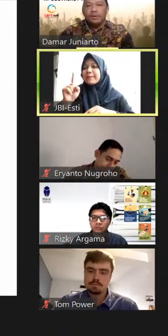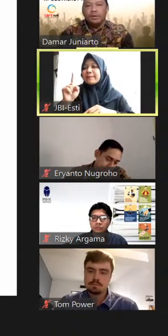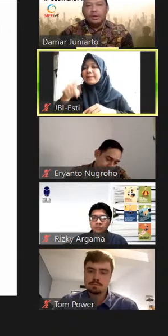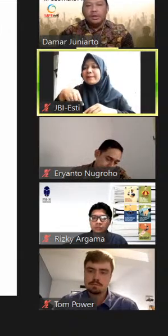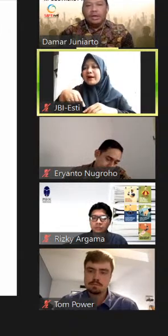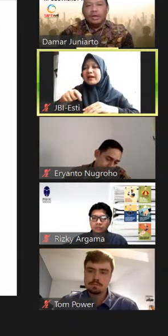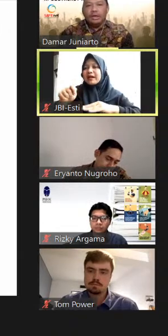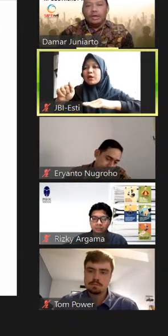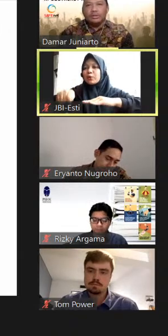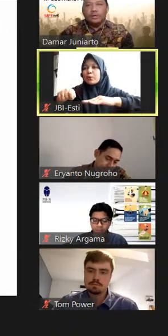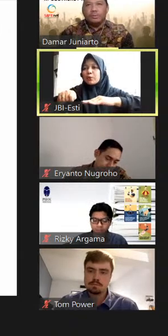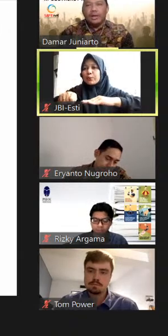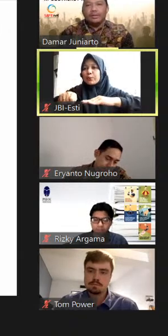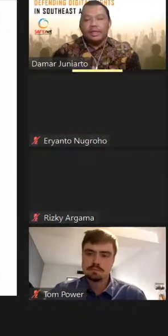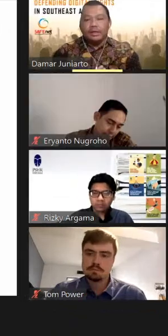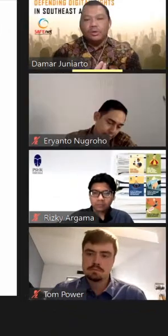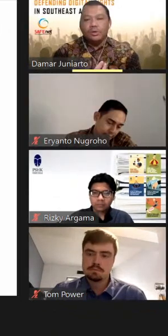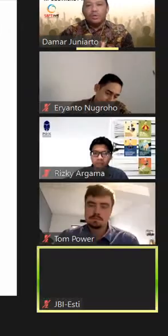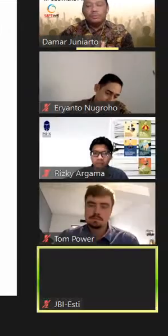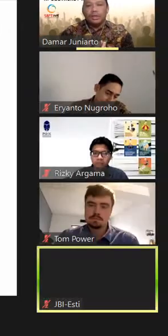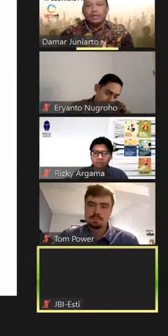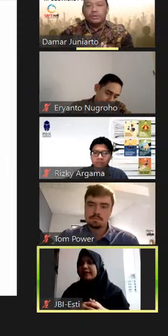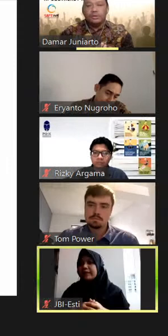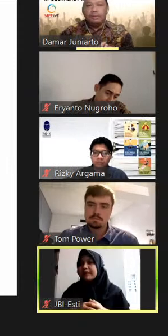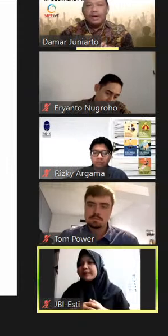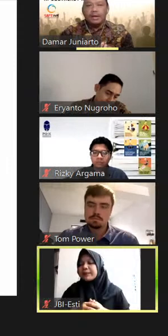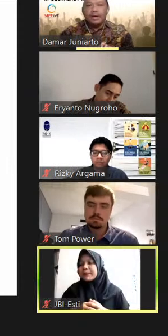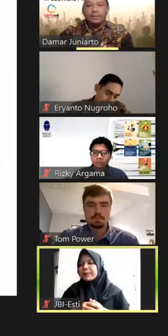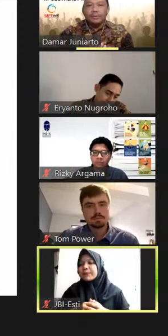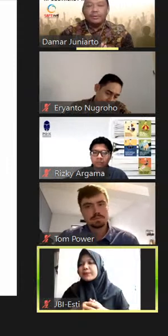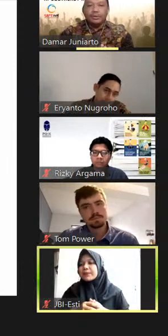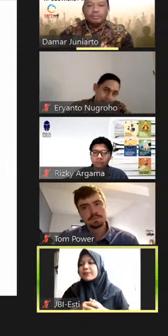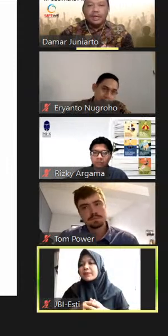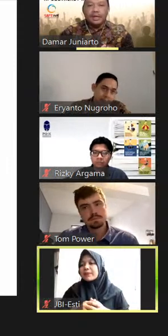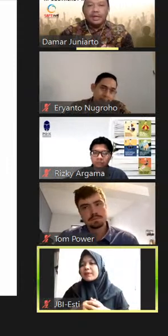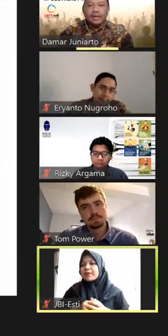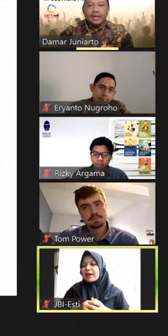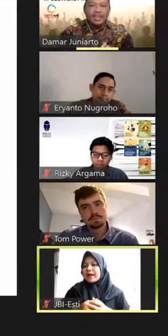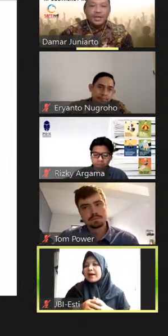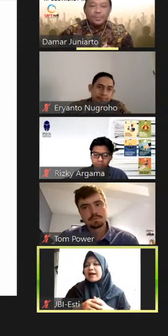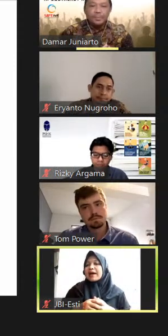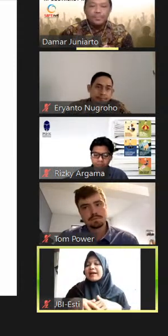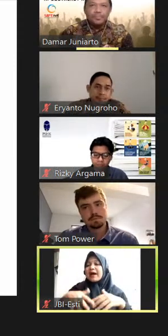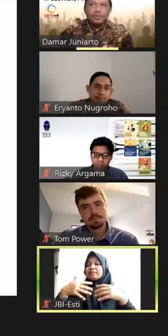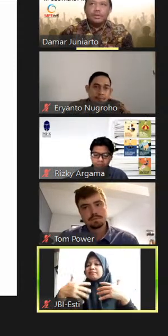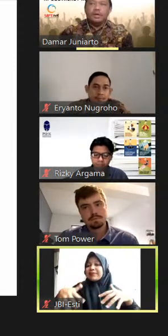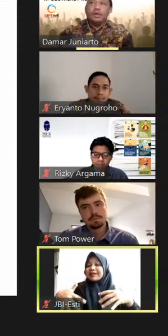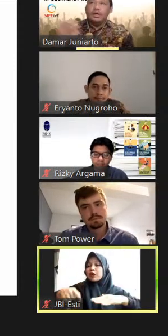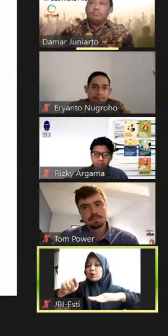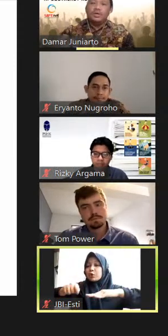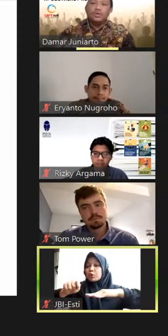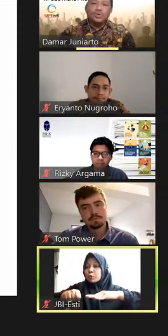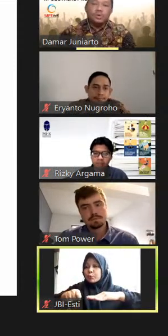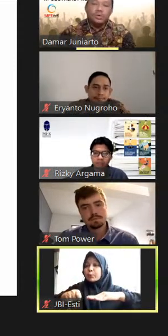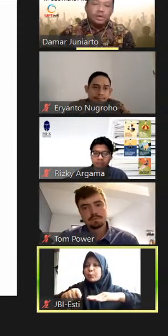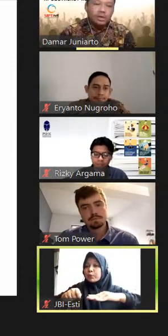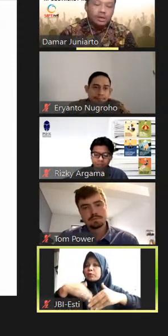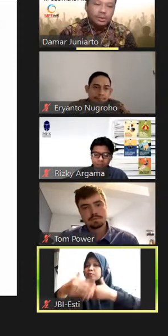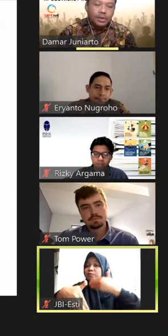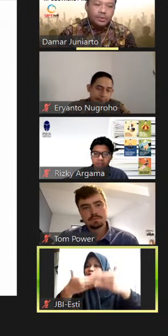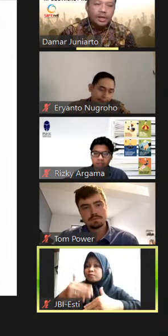law atau praktek hukum itu dipakai untuk menindak mereka yang